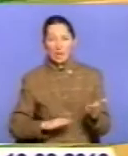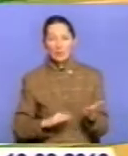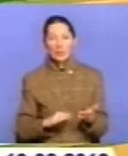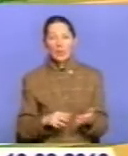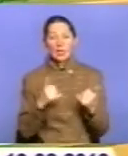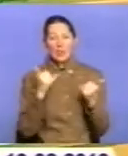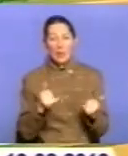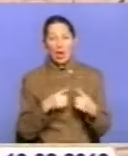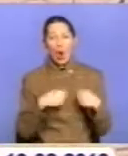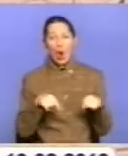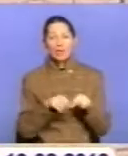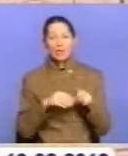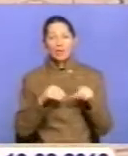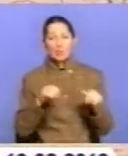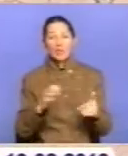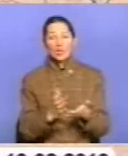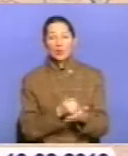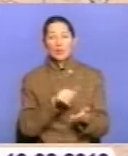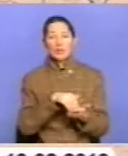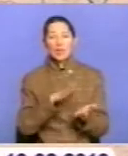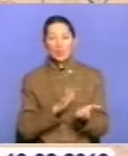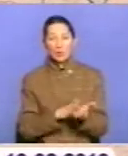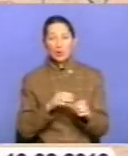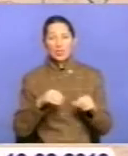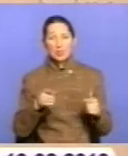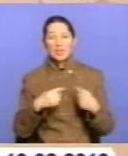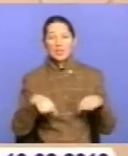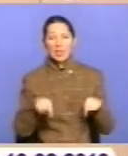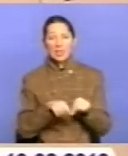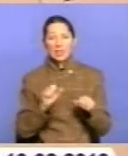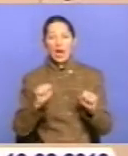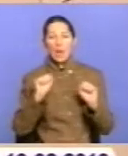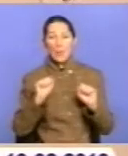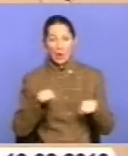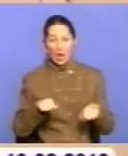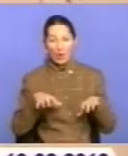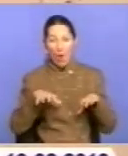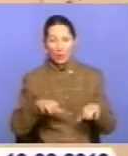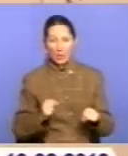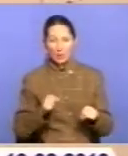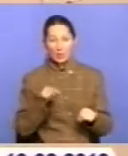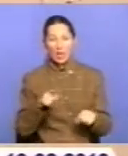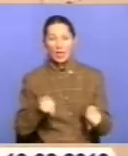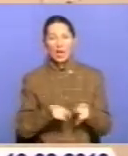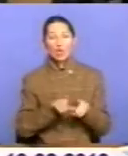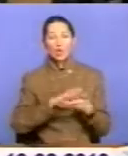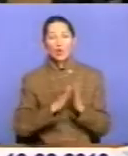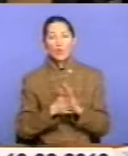Відтепер органи земельних ресурсів реєструють земельні ділянки, а право власності на них, а також договори оренди